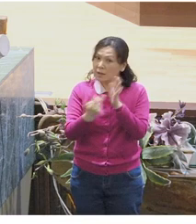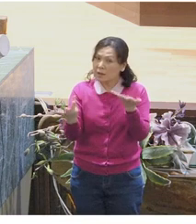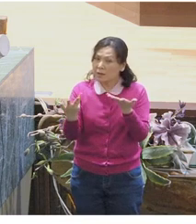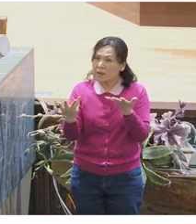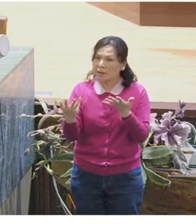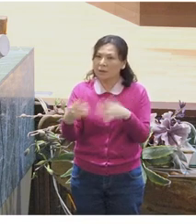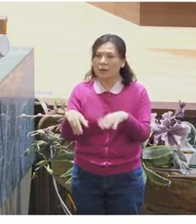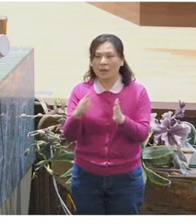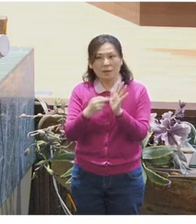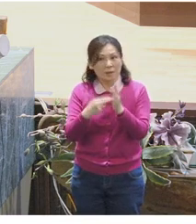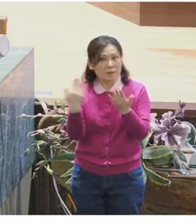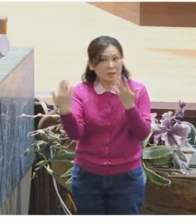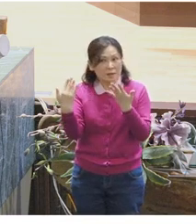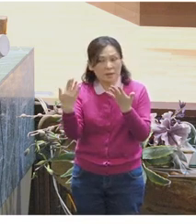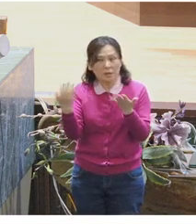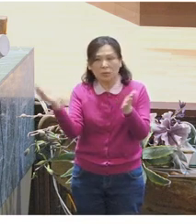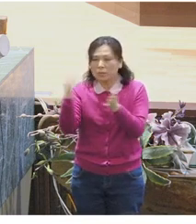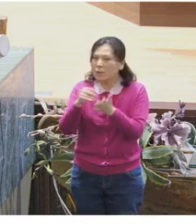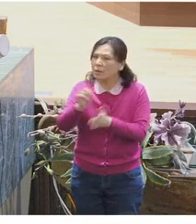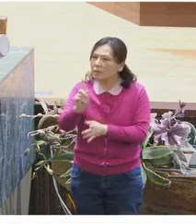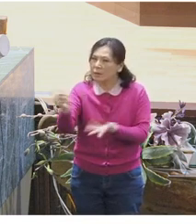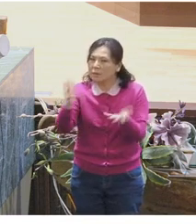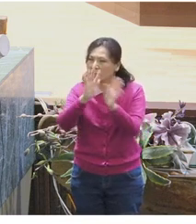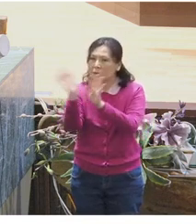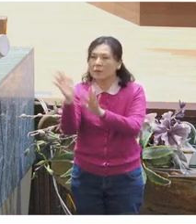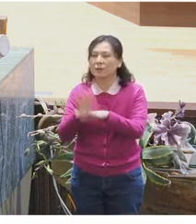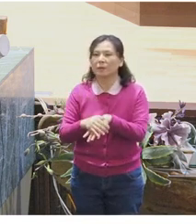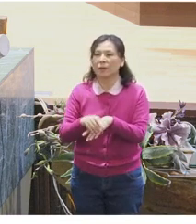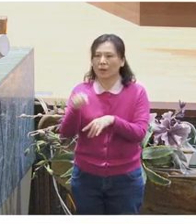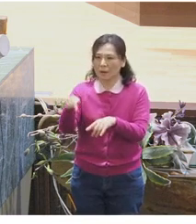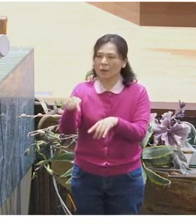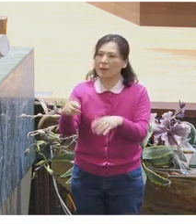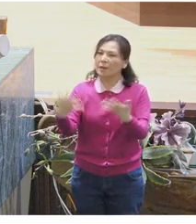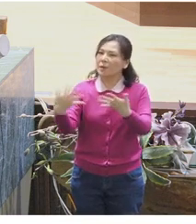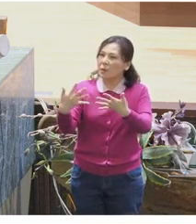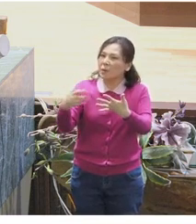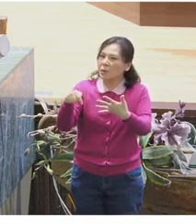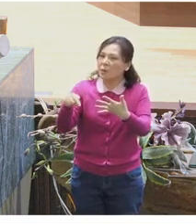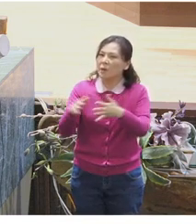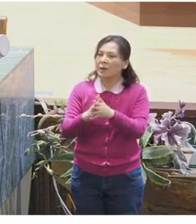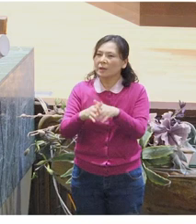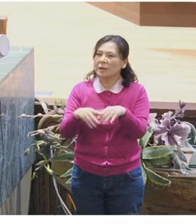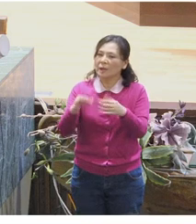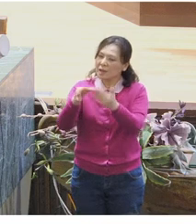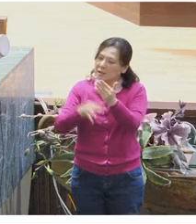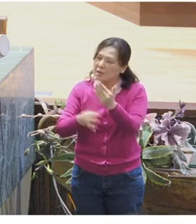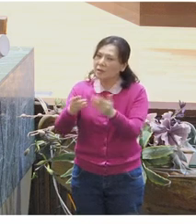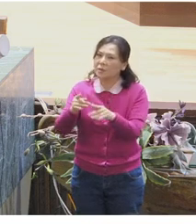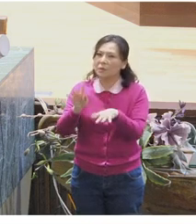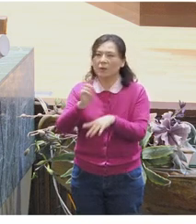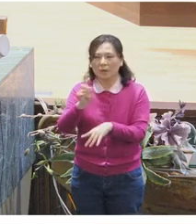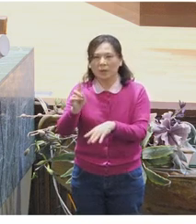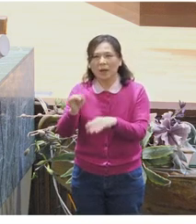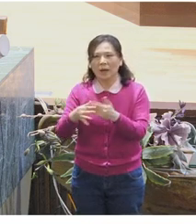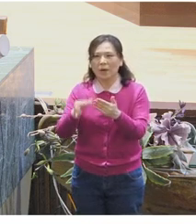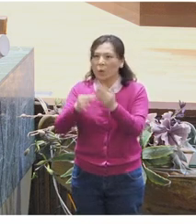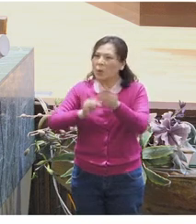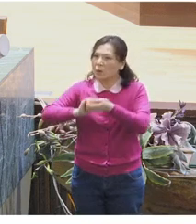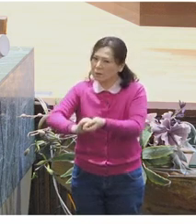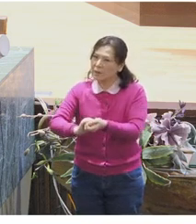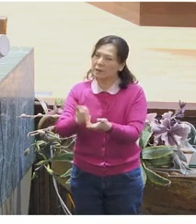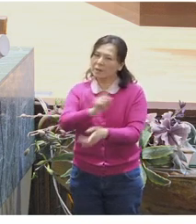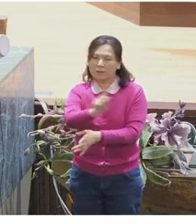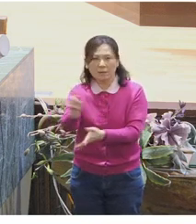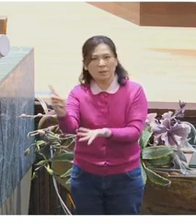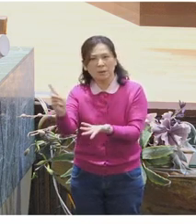体的到底是什么。好，回到了这个问题周围相关的制度是什么，或者是规范是什么，我们如